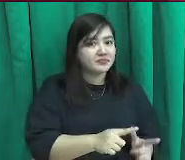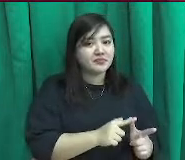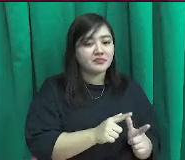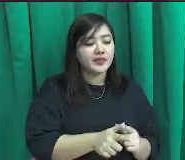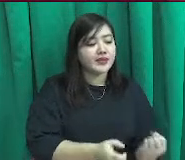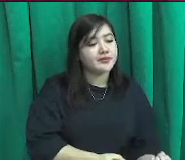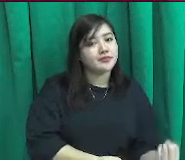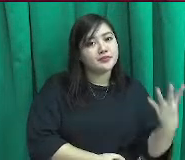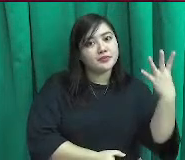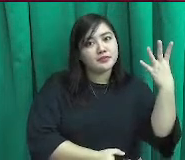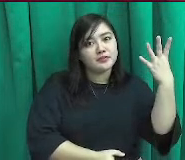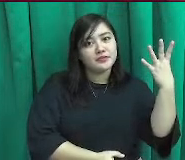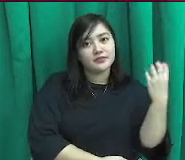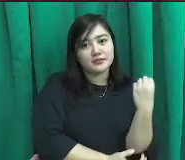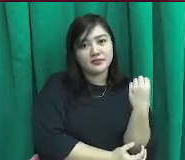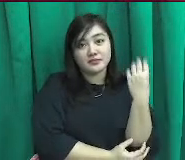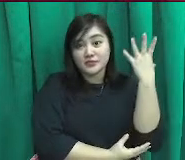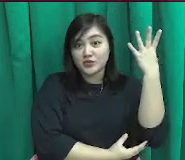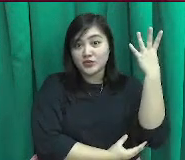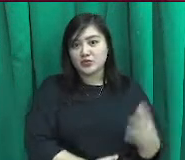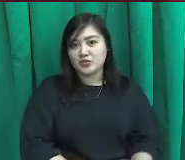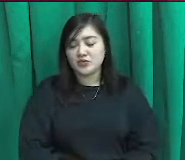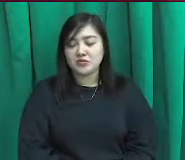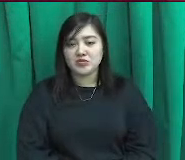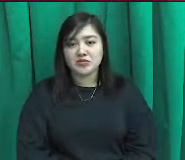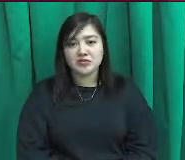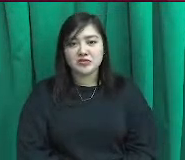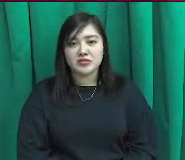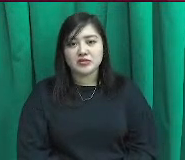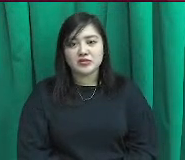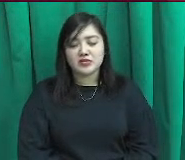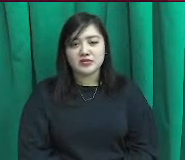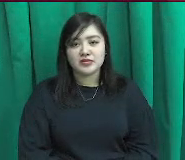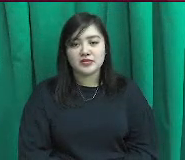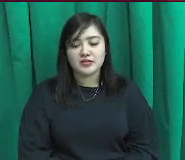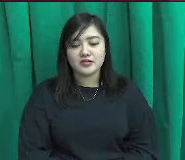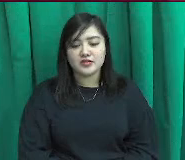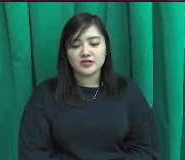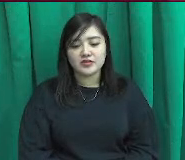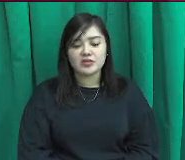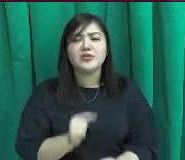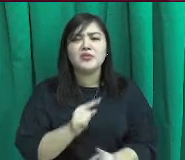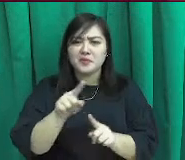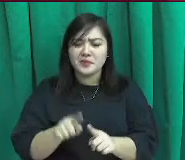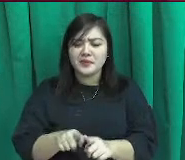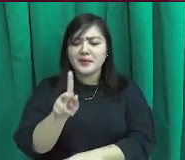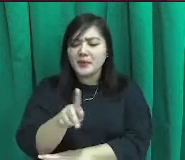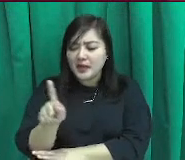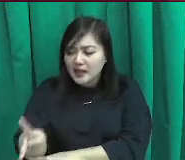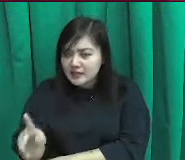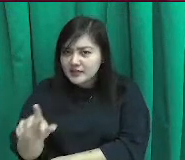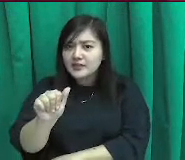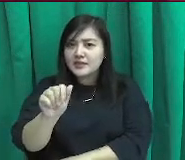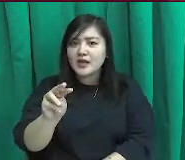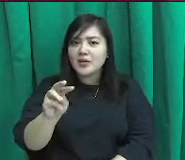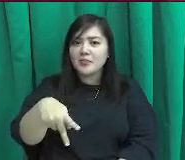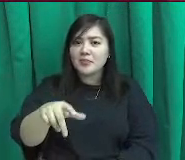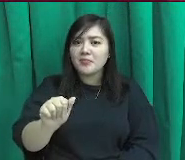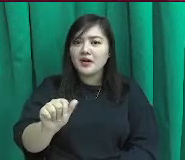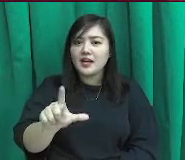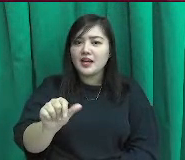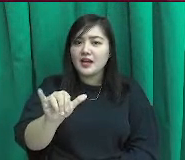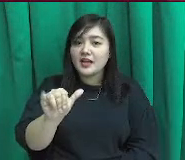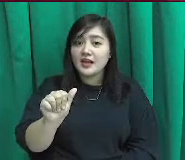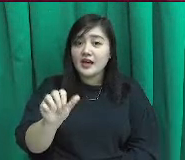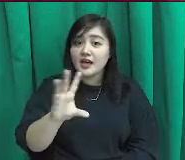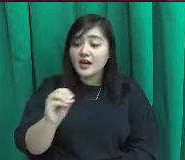didilig-diligan mo lang, ay ganun na. Yeah. Hindi ganun. Kaya talagang pag nagtanim ka ng ampalaya, pag tumubo ang ampalaya,